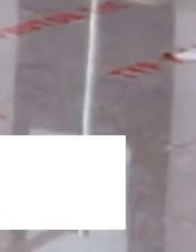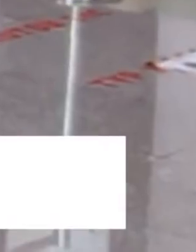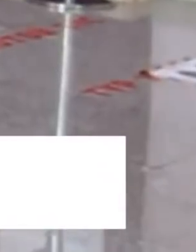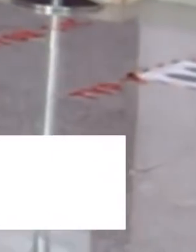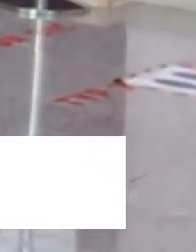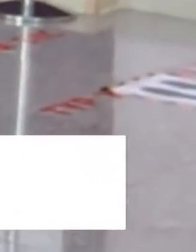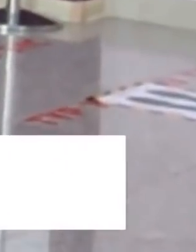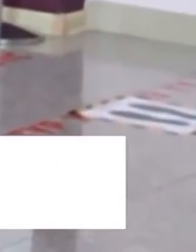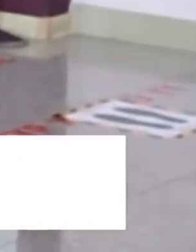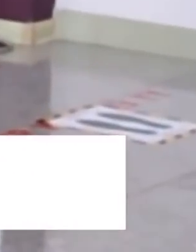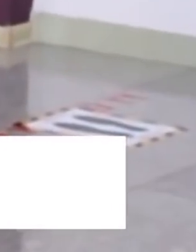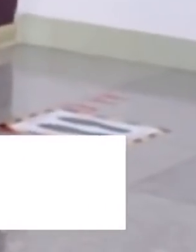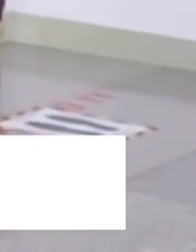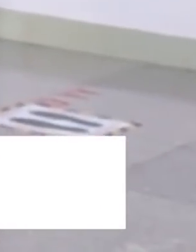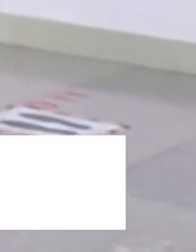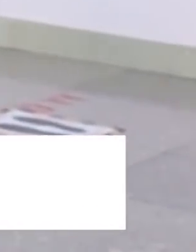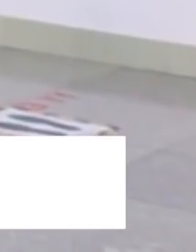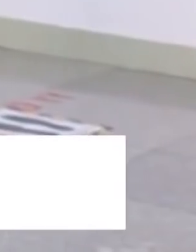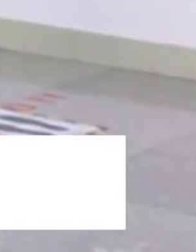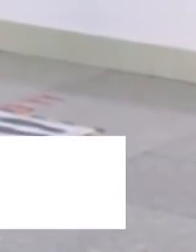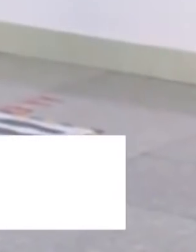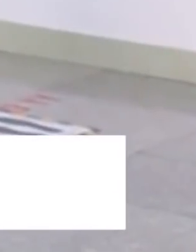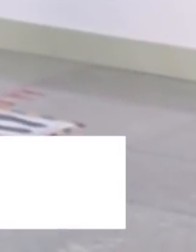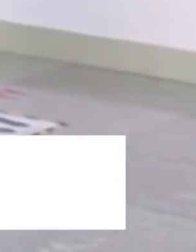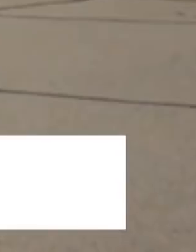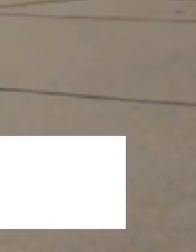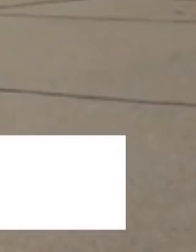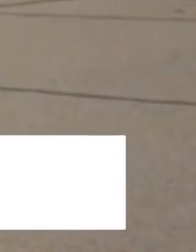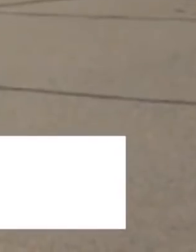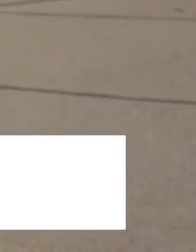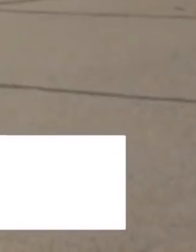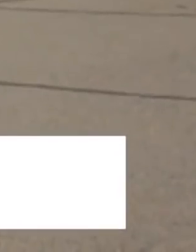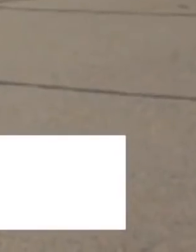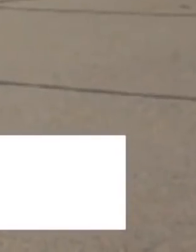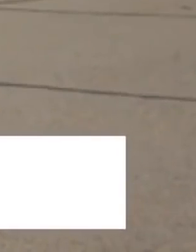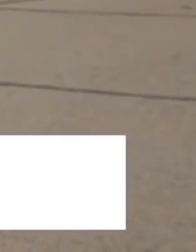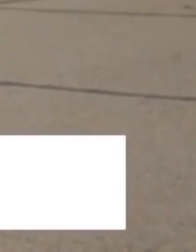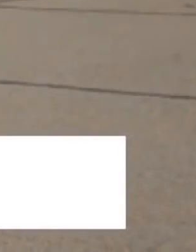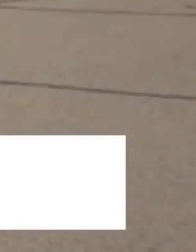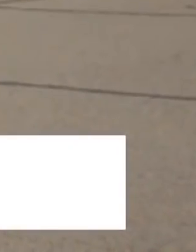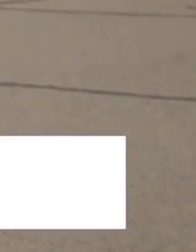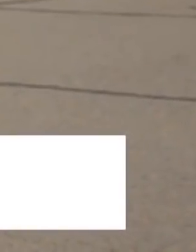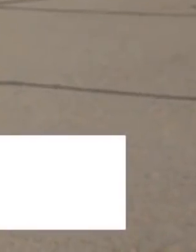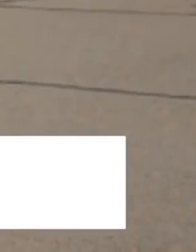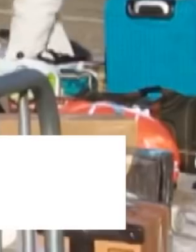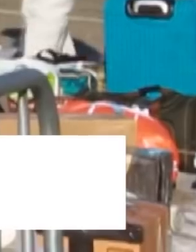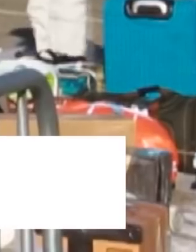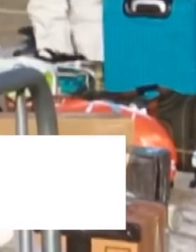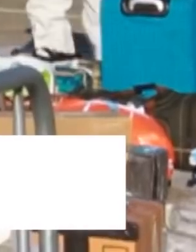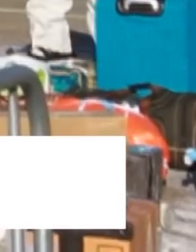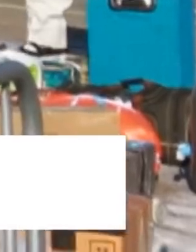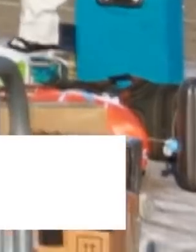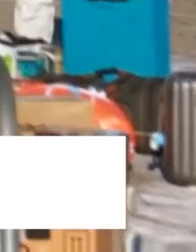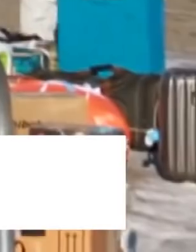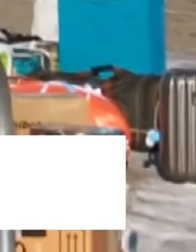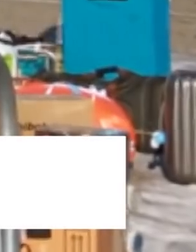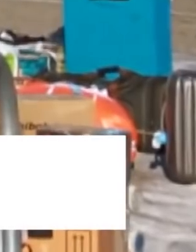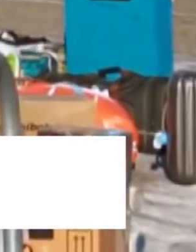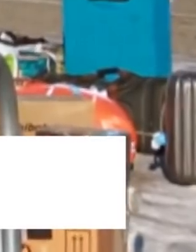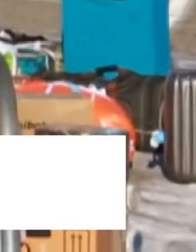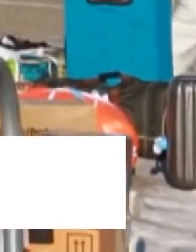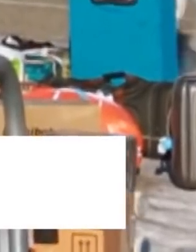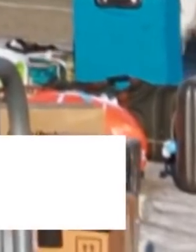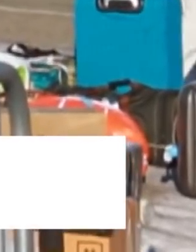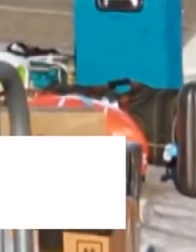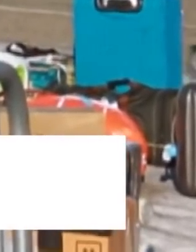эрс хүүтэрсэн энэ үед Аяра Монголын компанийн хөлгөөр нийтдээ 56 иргэн аймагт очисон байна. Баянгар аймгийн Зонозын өвчин судлалын төв нь